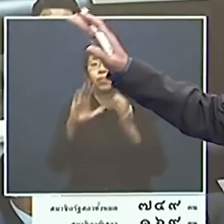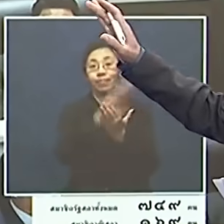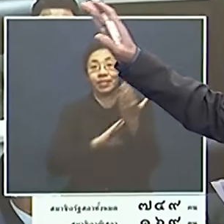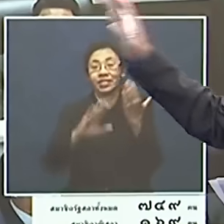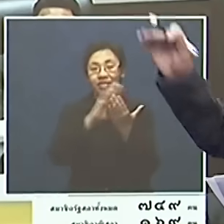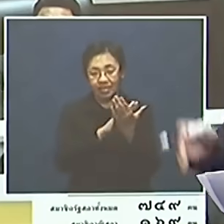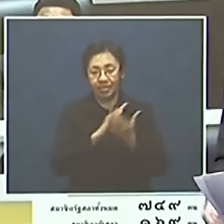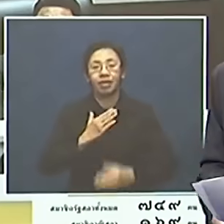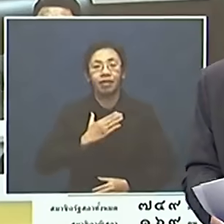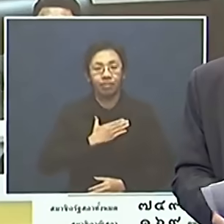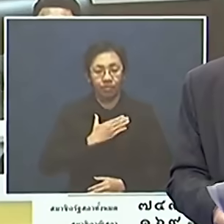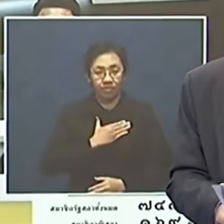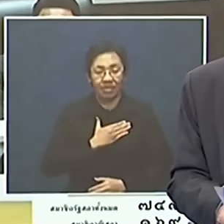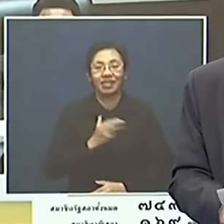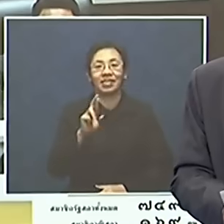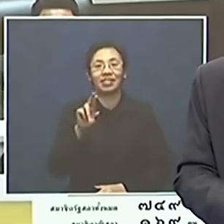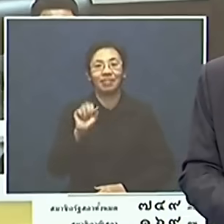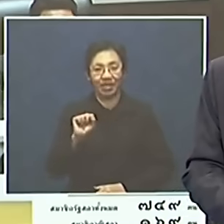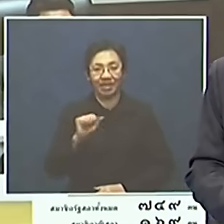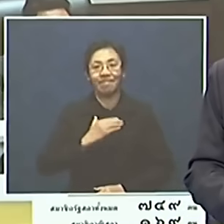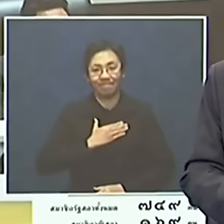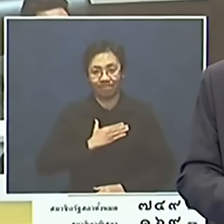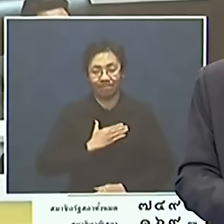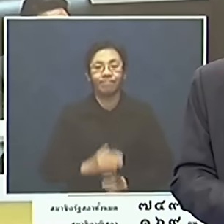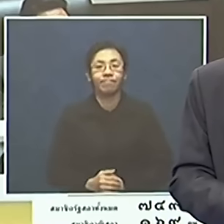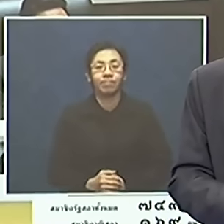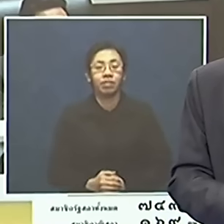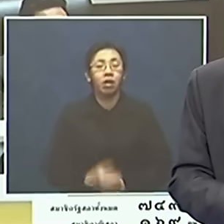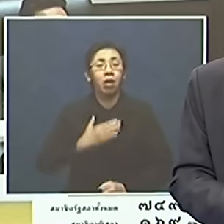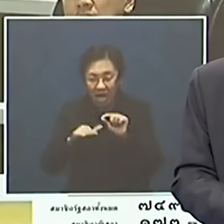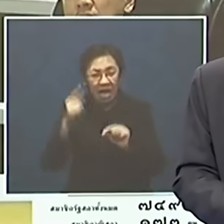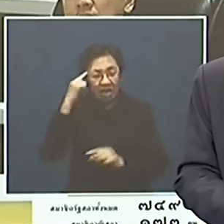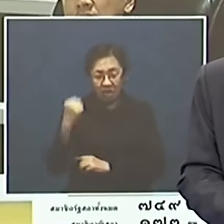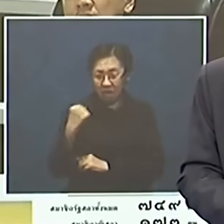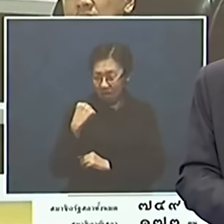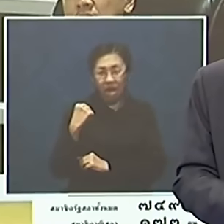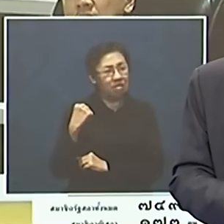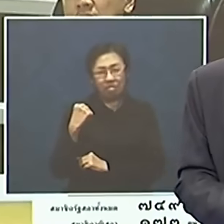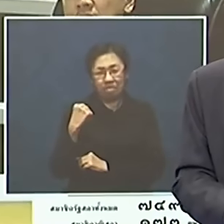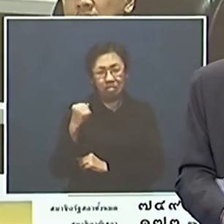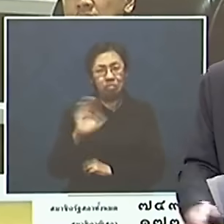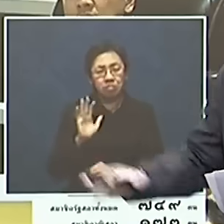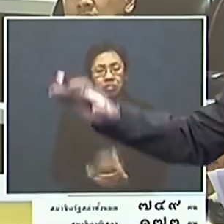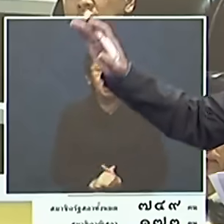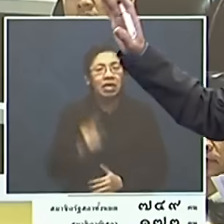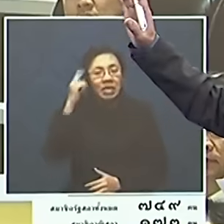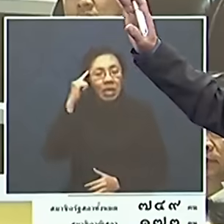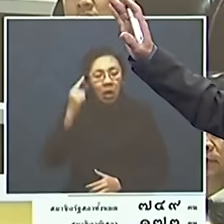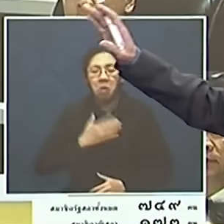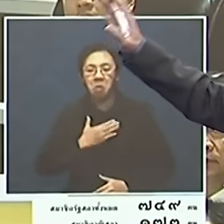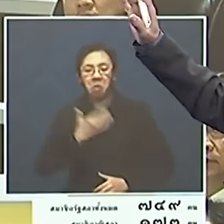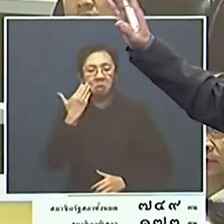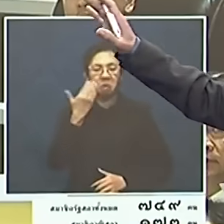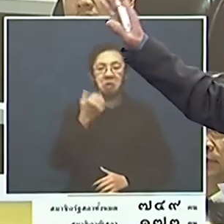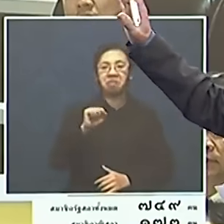สสในขั้วของรัฐบาลเดิมนี่ก็เรียกได้ว่าโดยส่วนใหญ่ก็มีจุดยืนชัดเจนมาตั้งแต่ต้นครับว่าจะไม่